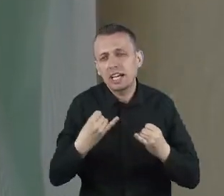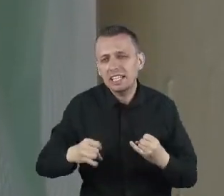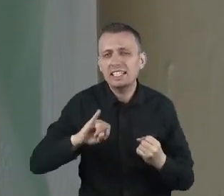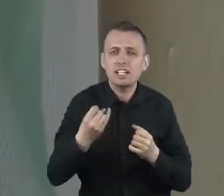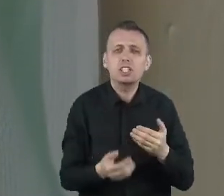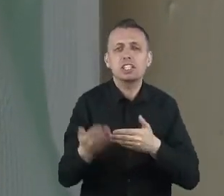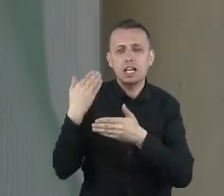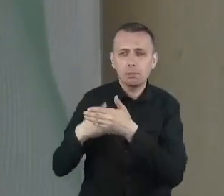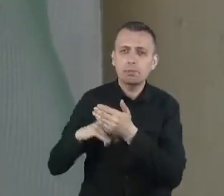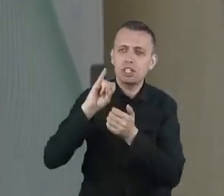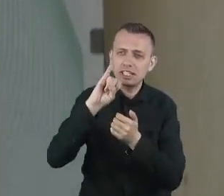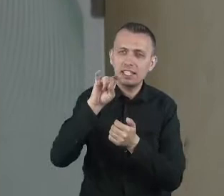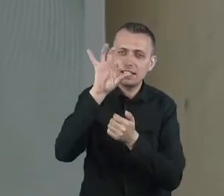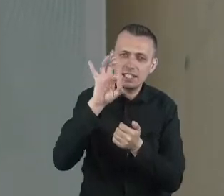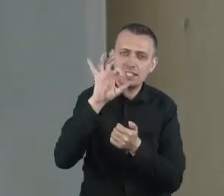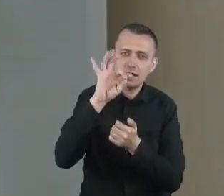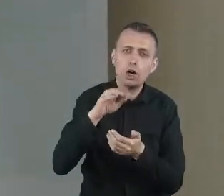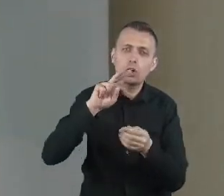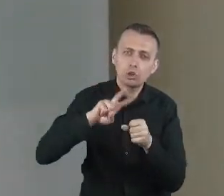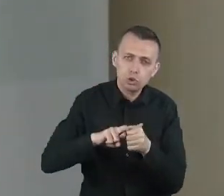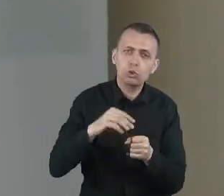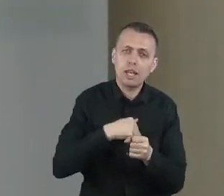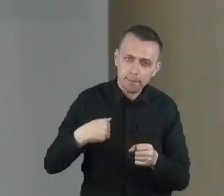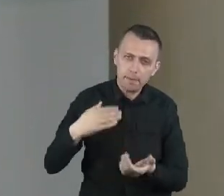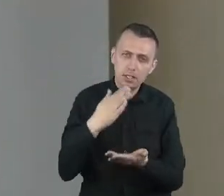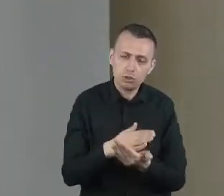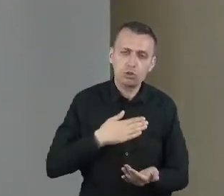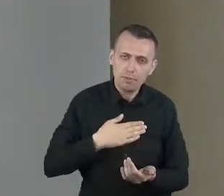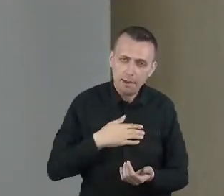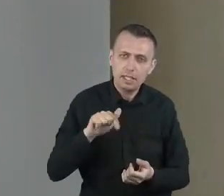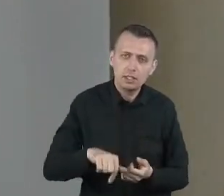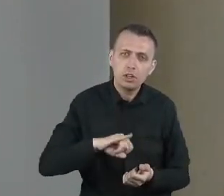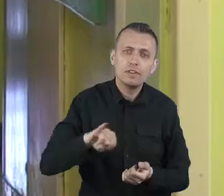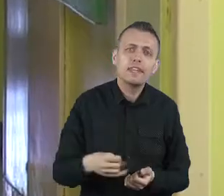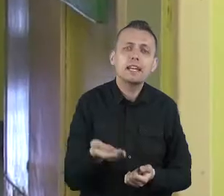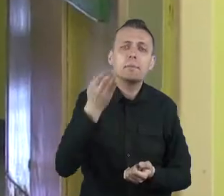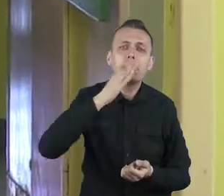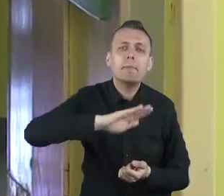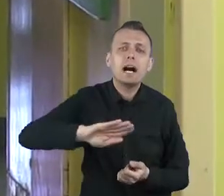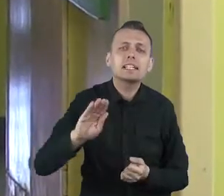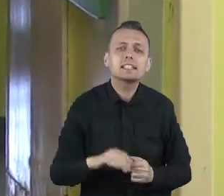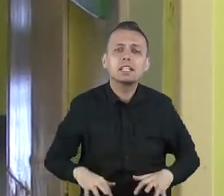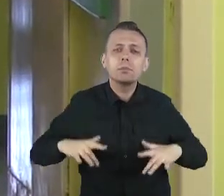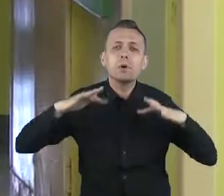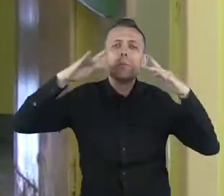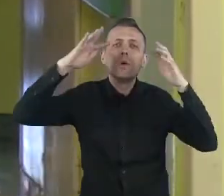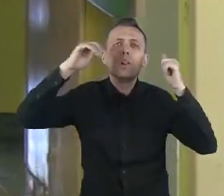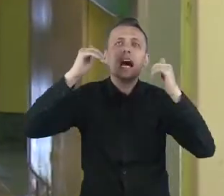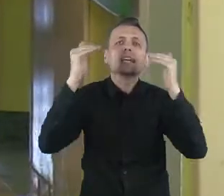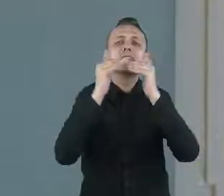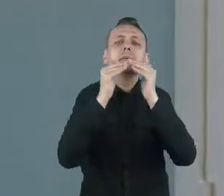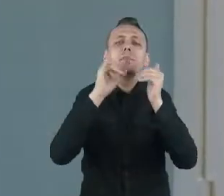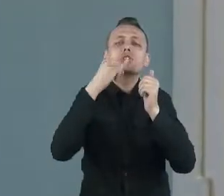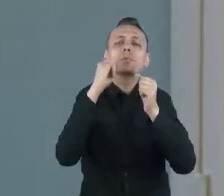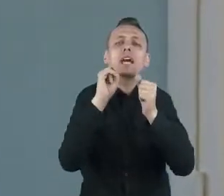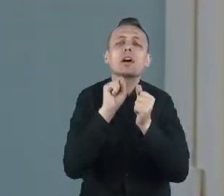od dotychczasowego ISO, które mamy, ale to jest ten najwyższy taki poziom